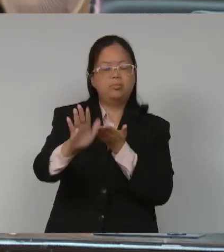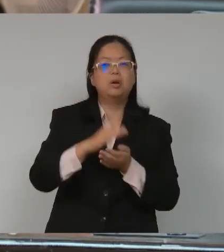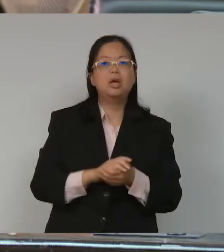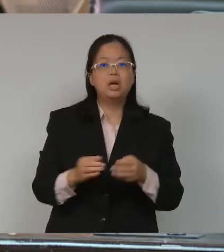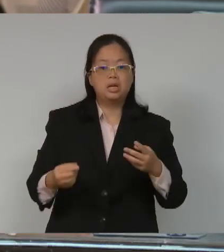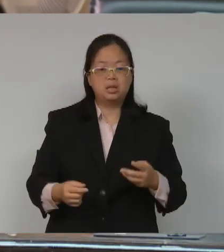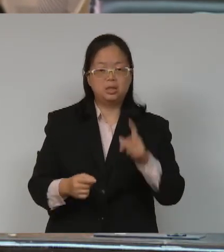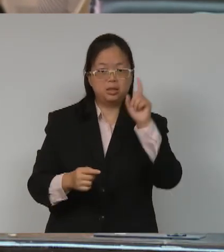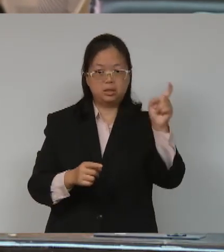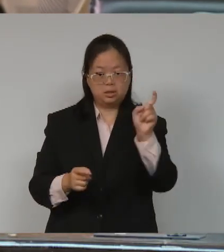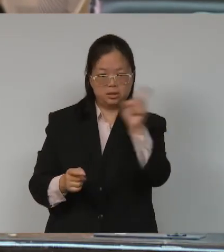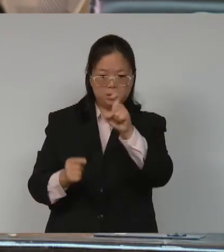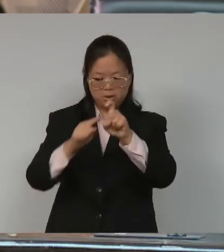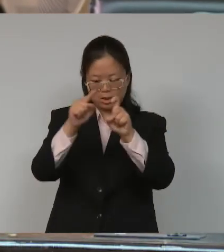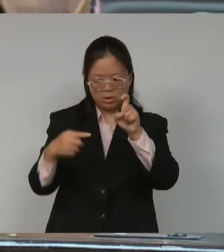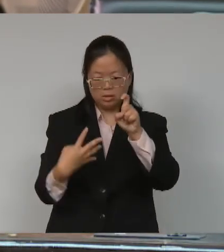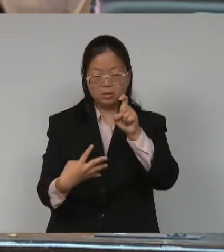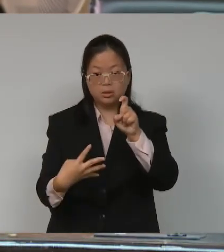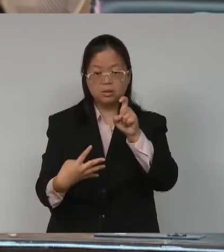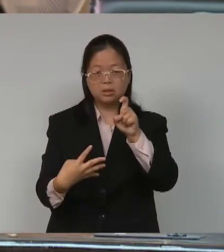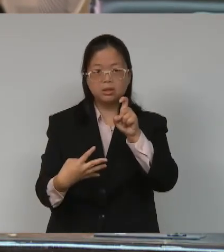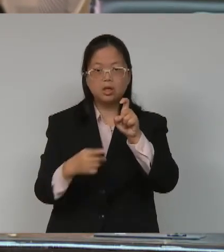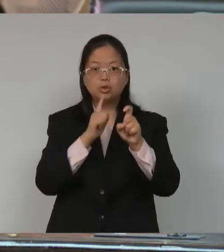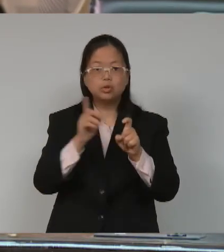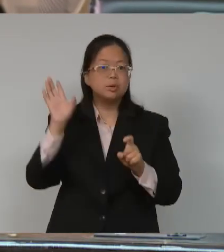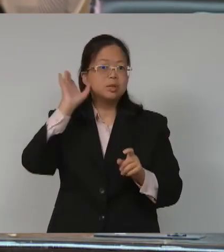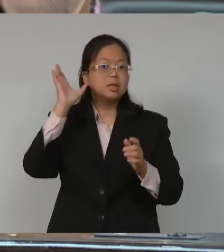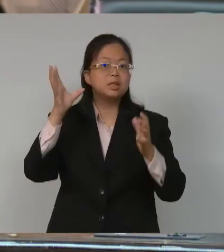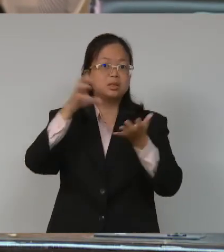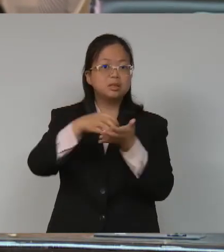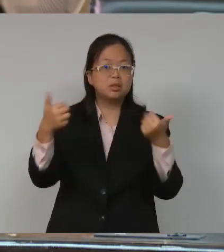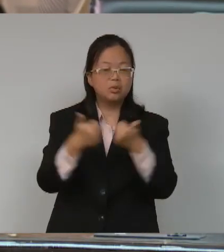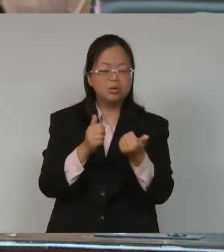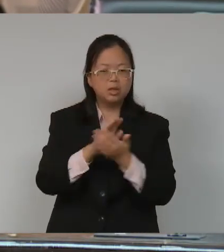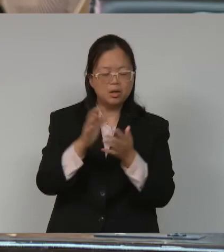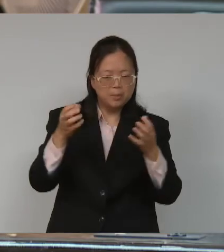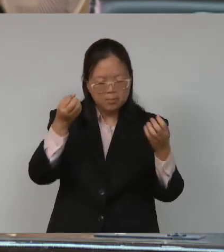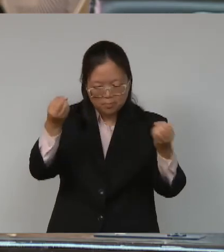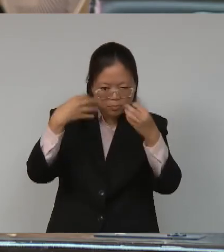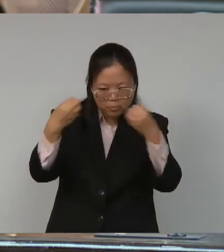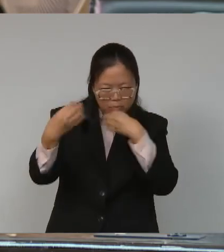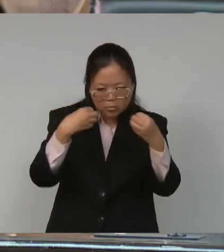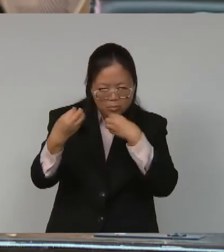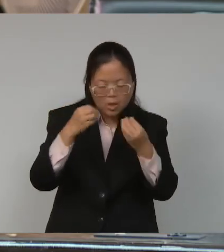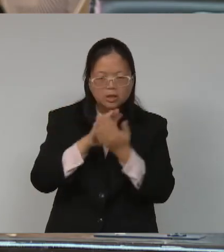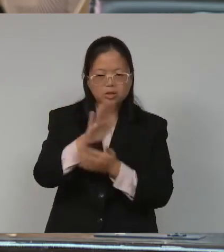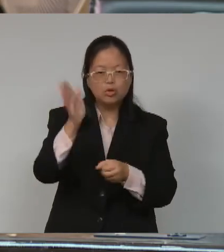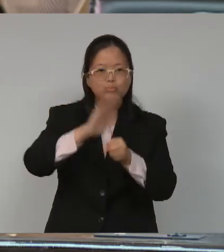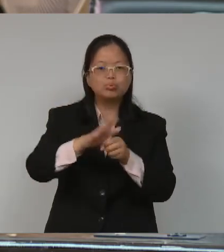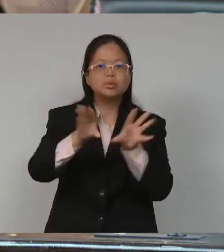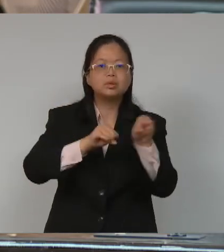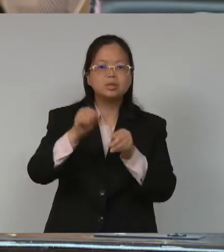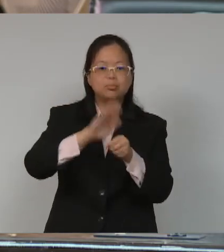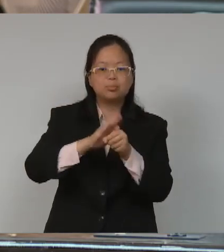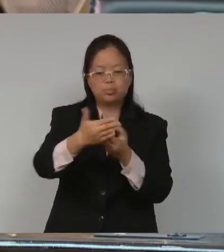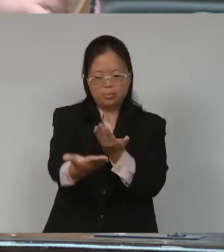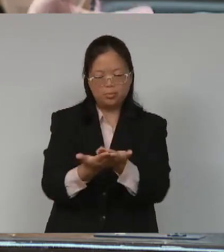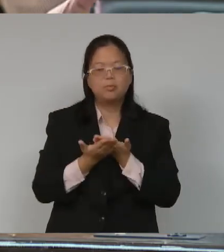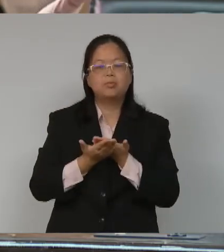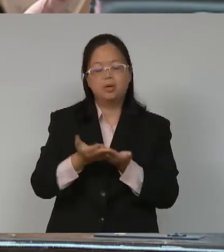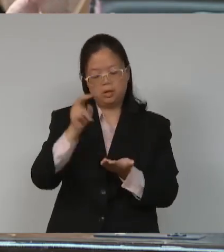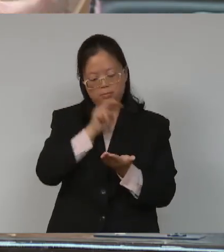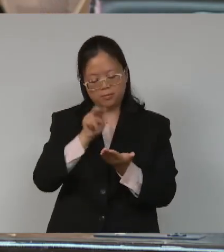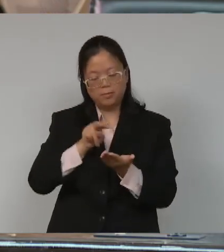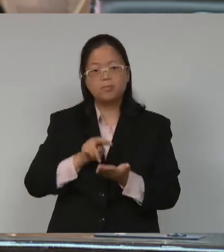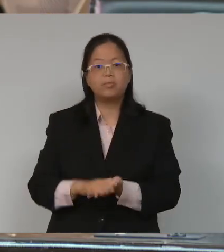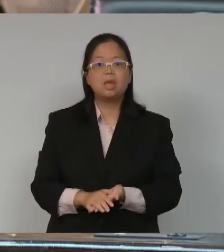走向十条四项的听证会之后厘清争点的补正了。那补正呢，当然可以要求